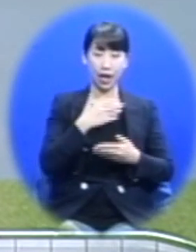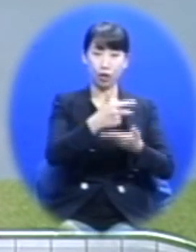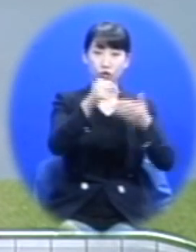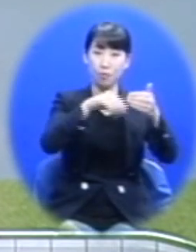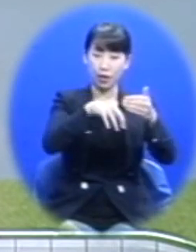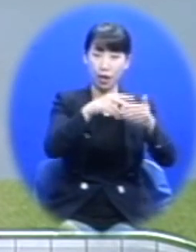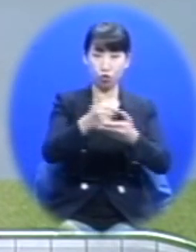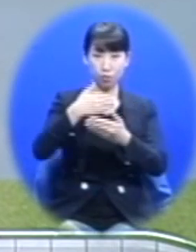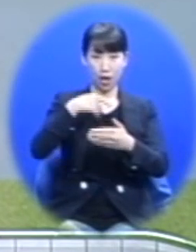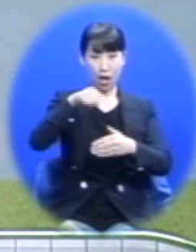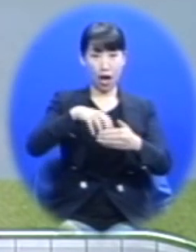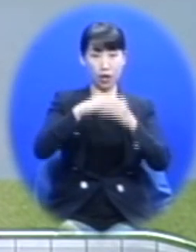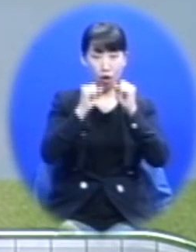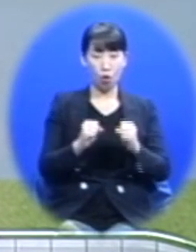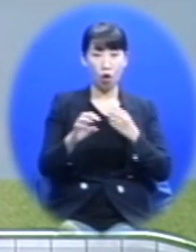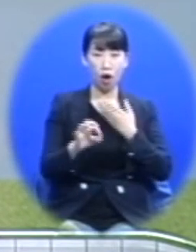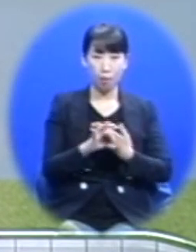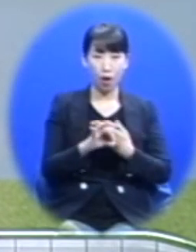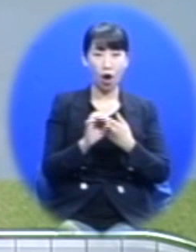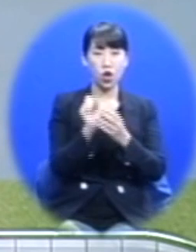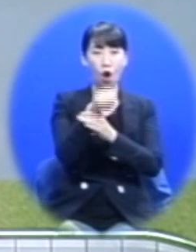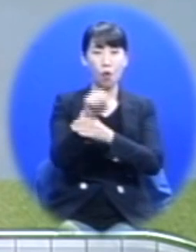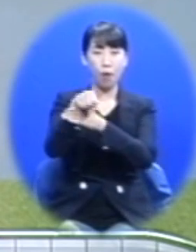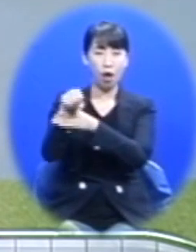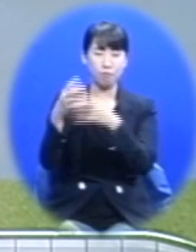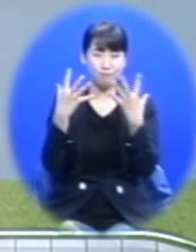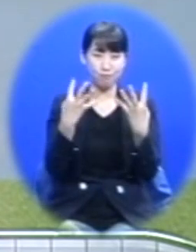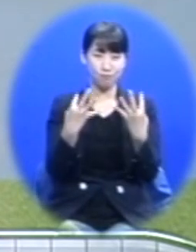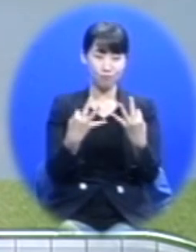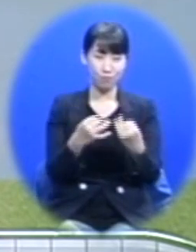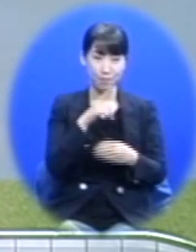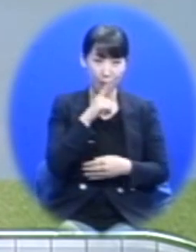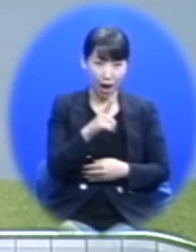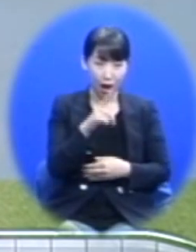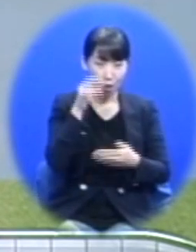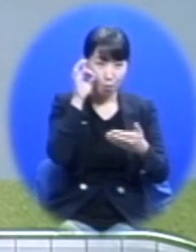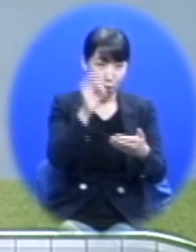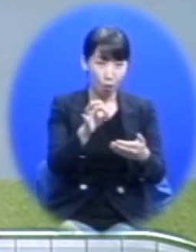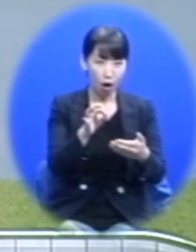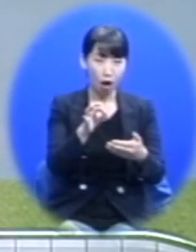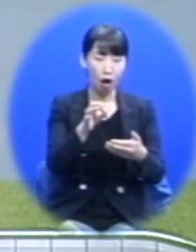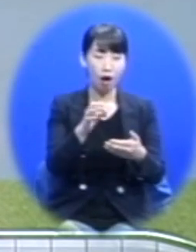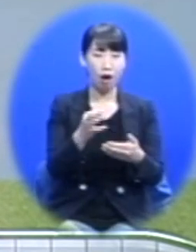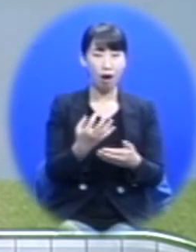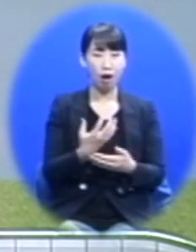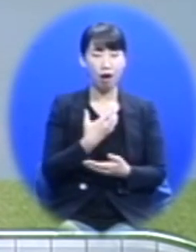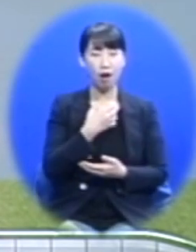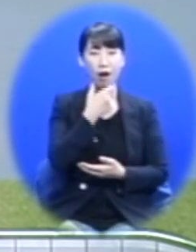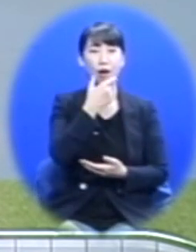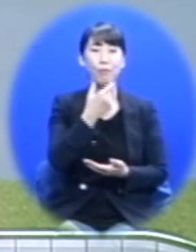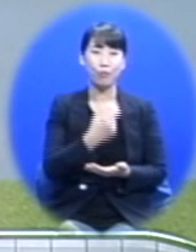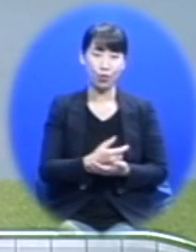거하시면 그러면 많은 열매를 맺을 것에 대한 말씀이 정말 가슴에 붙들려졌어요.